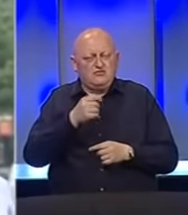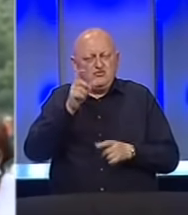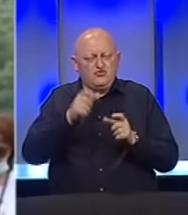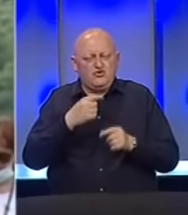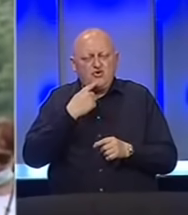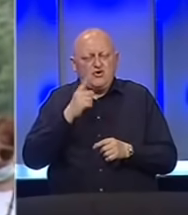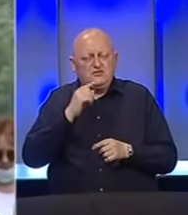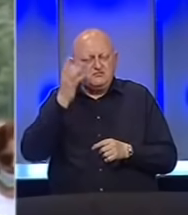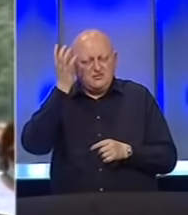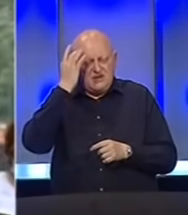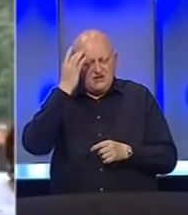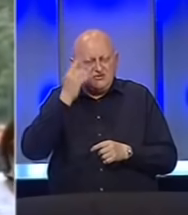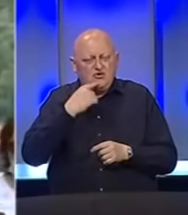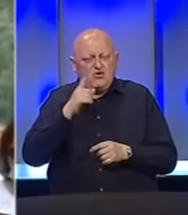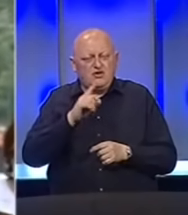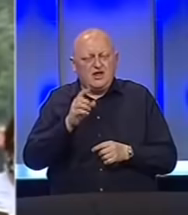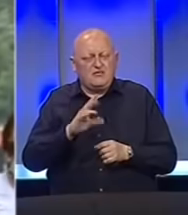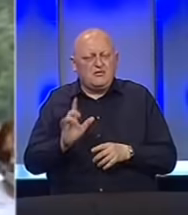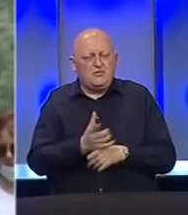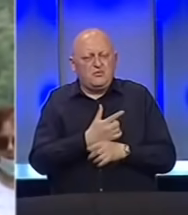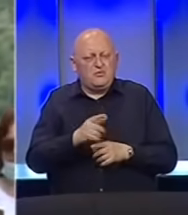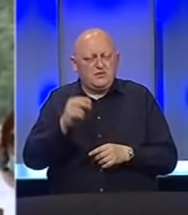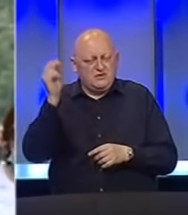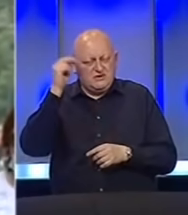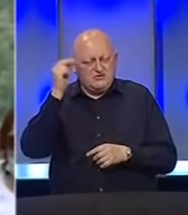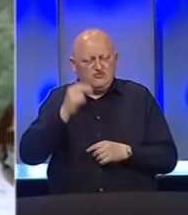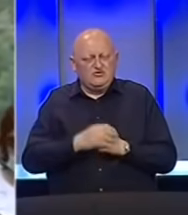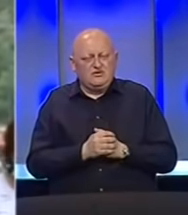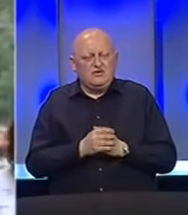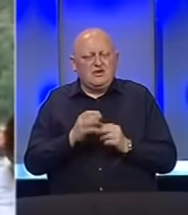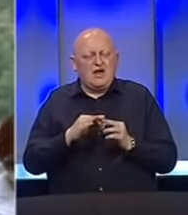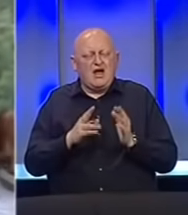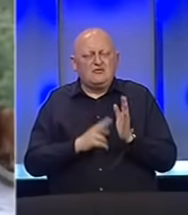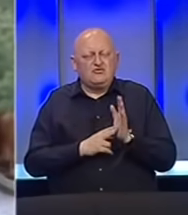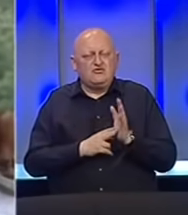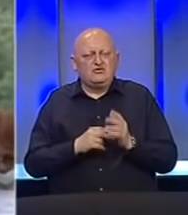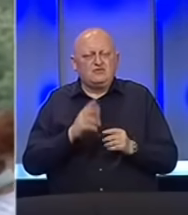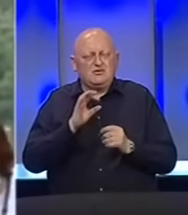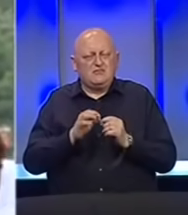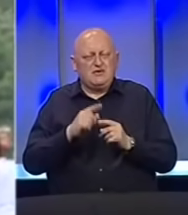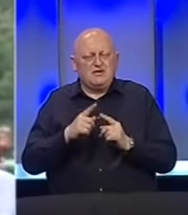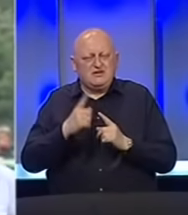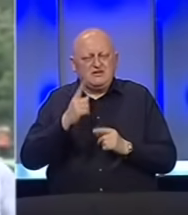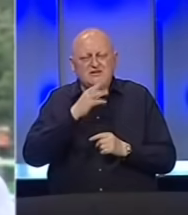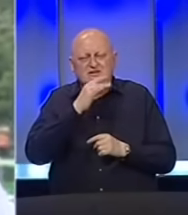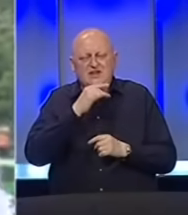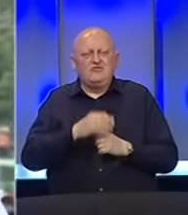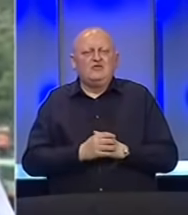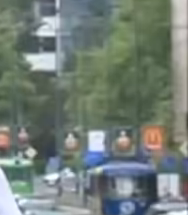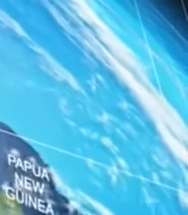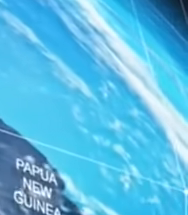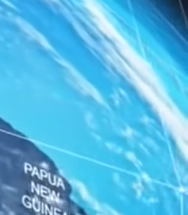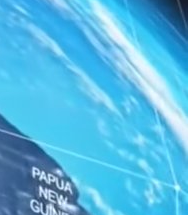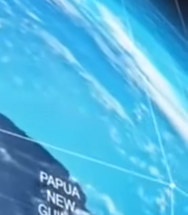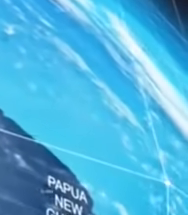koji nisu kompetentni i koji zato nemaju nikakve reference. Ana Nurković, BHT1, Sarajevo.